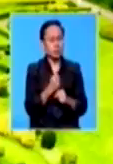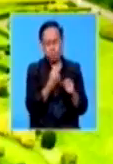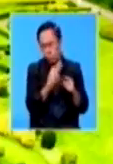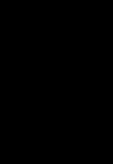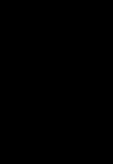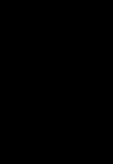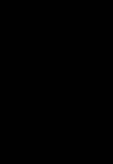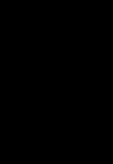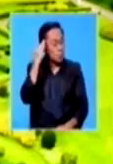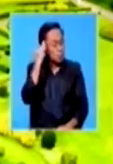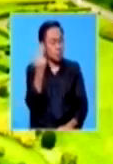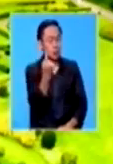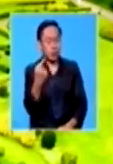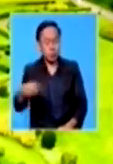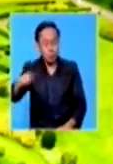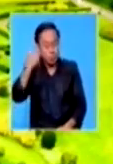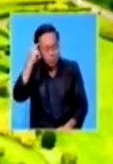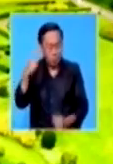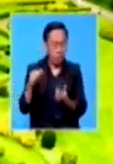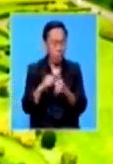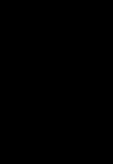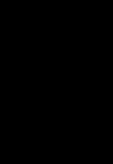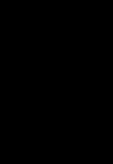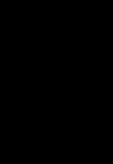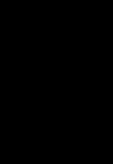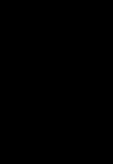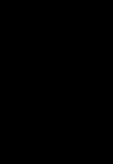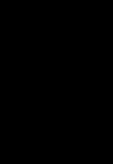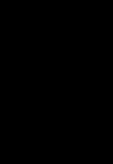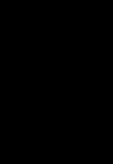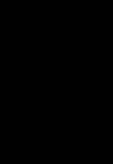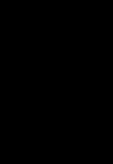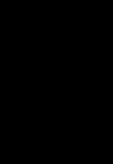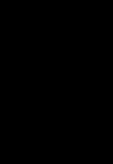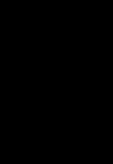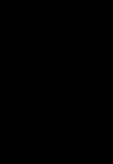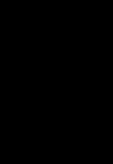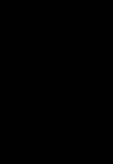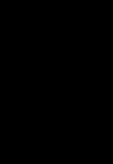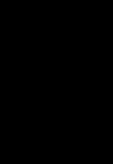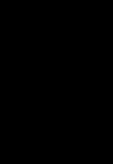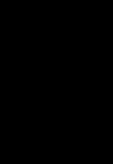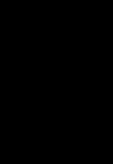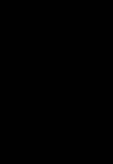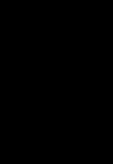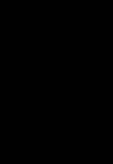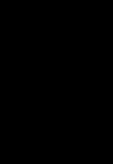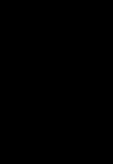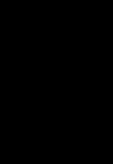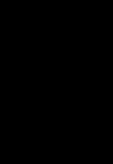ฟังบ้างก็ไอ้คนรู้กับไม่รู้ก็ตีกันอยู่แบบนั้น